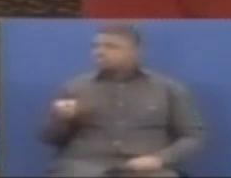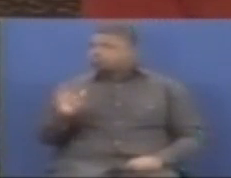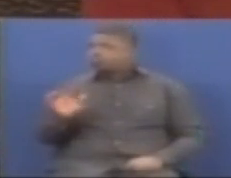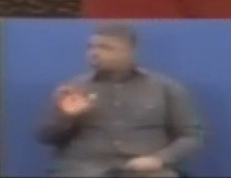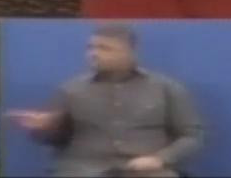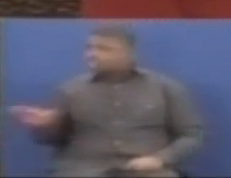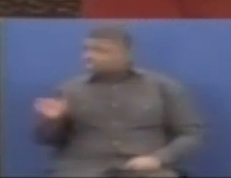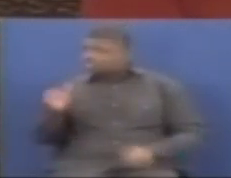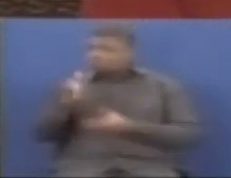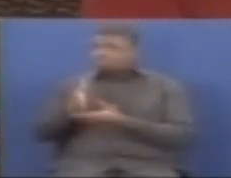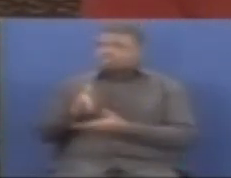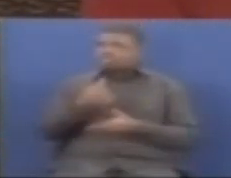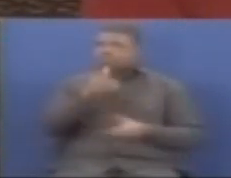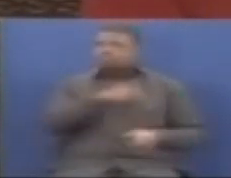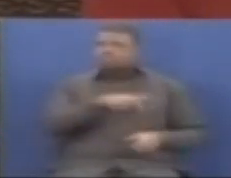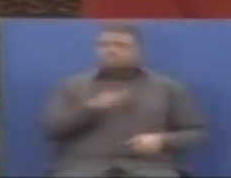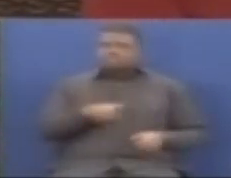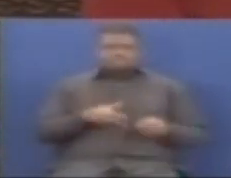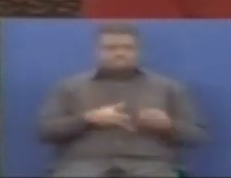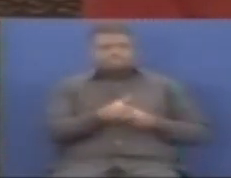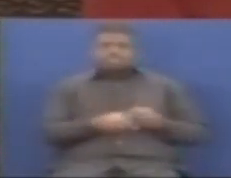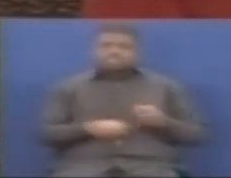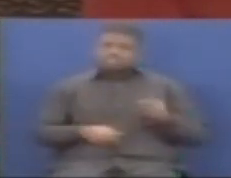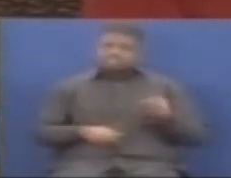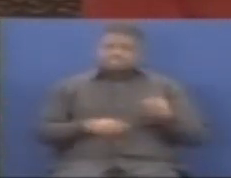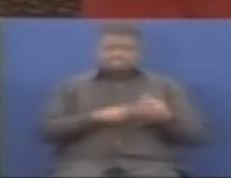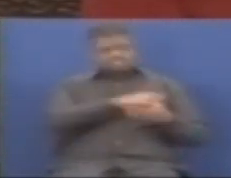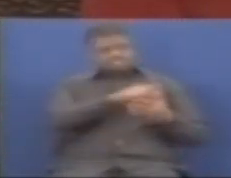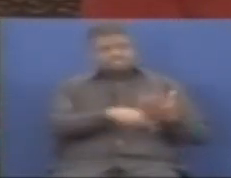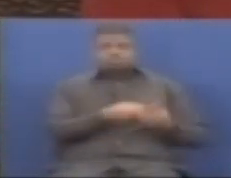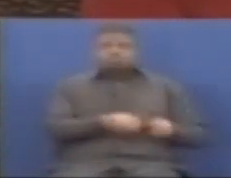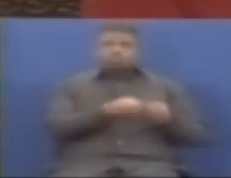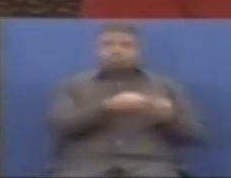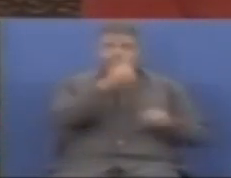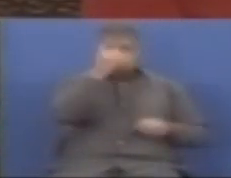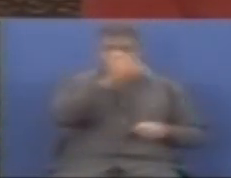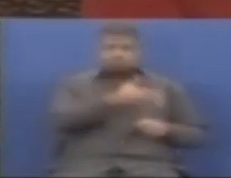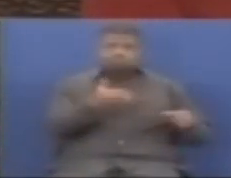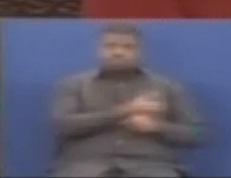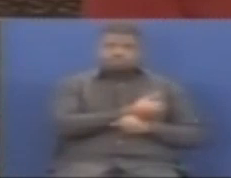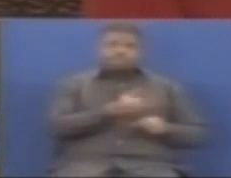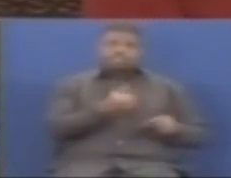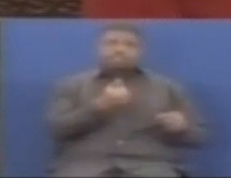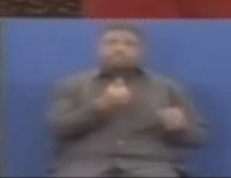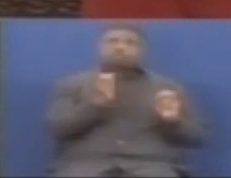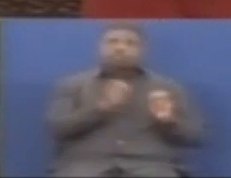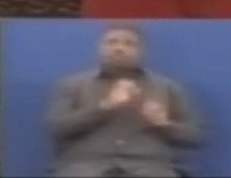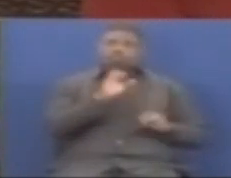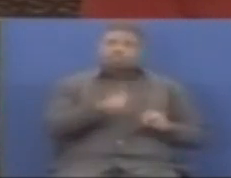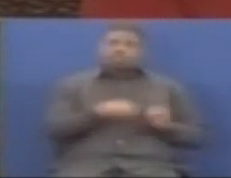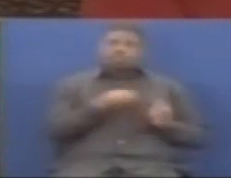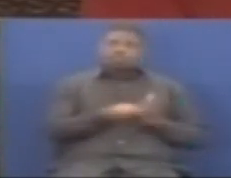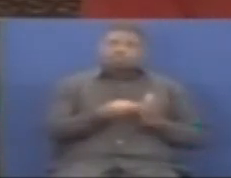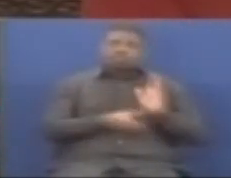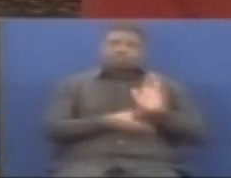tayari kuhakikishia wananchi wa kata hizi kuwapa kipaumbele na kupata umeme kwenye mwaka wa fedha unaoanza Julai mwaka huu?